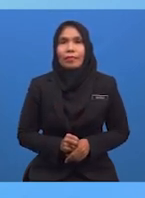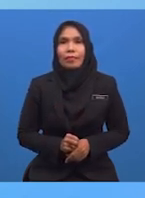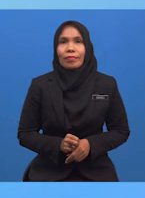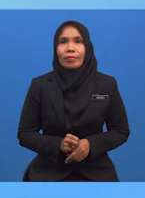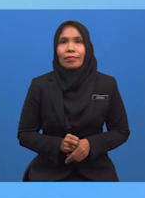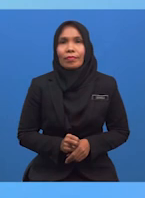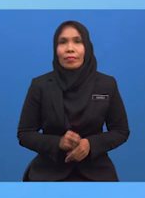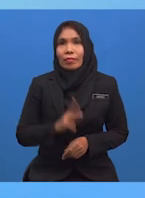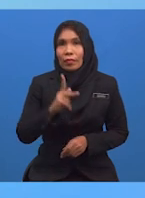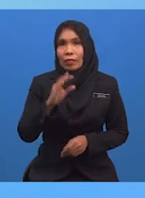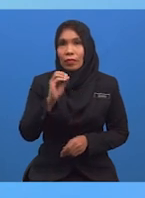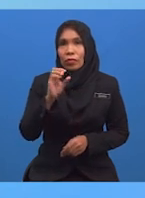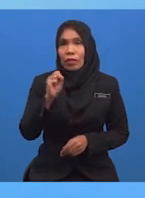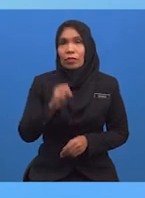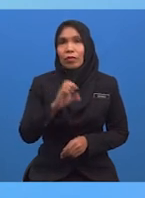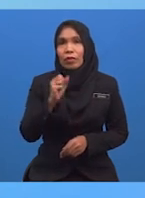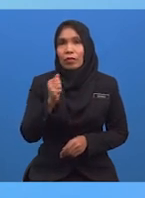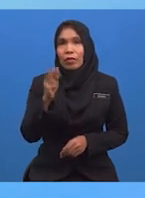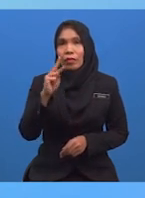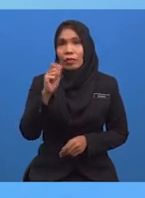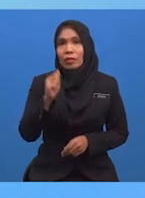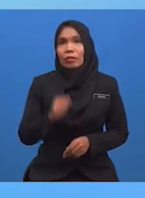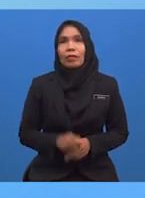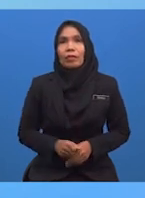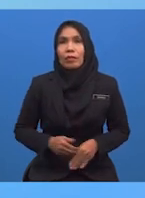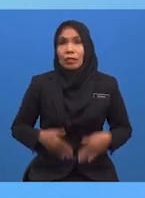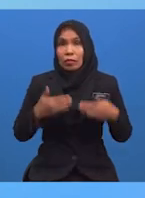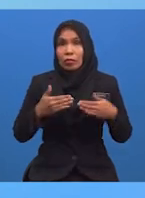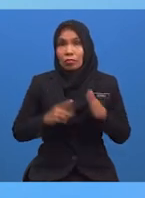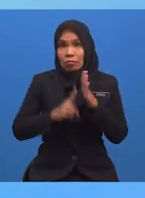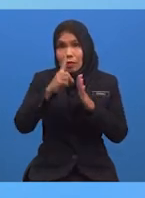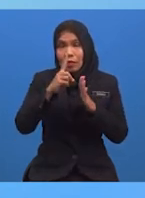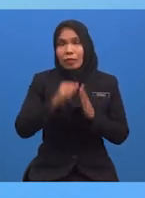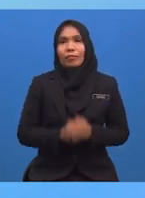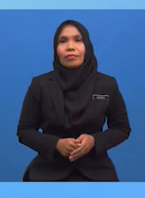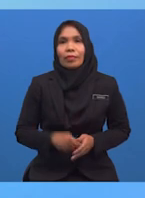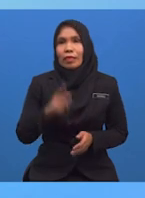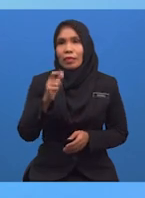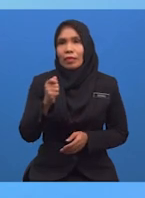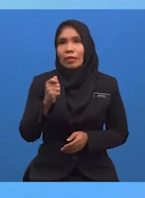kos sara hidup meningkat, taraf hidup menurun dan sebaliknya.